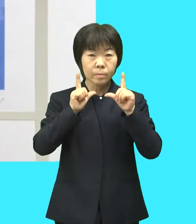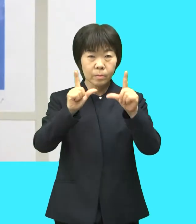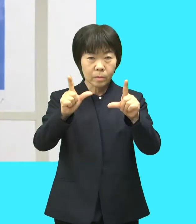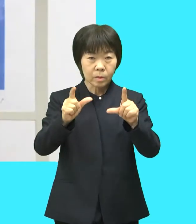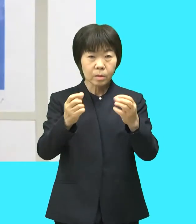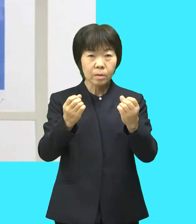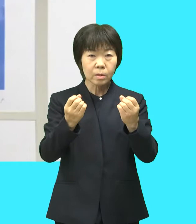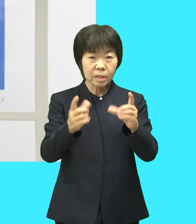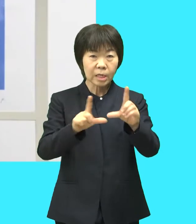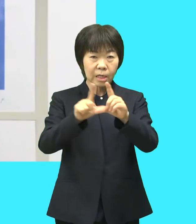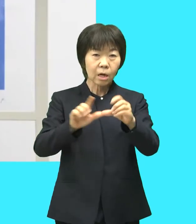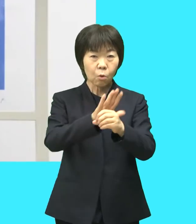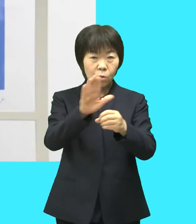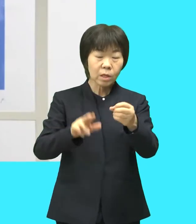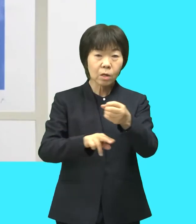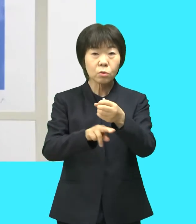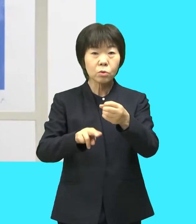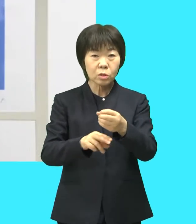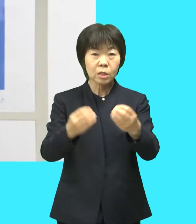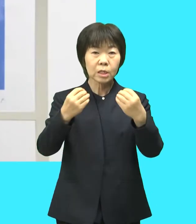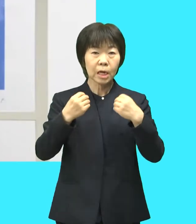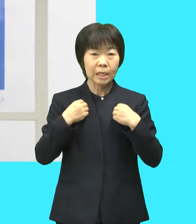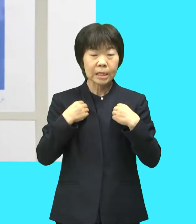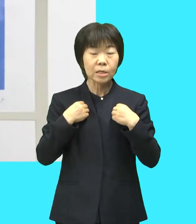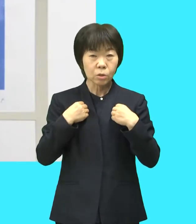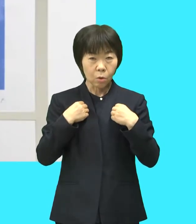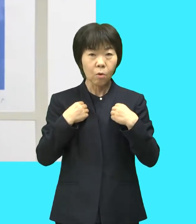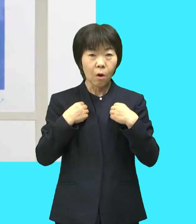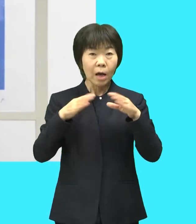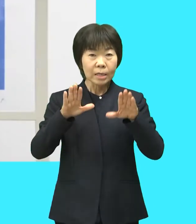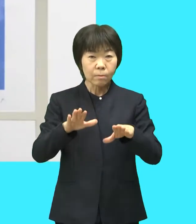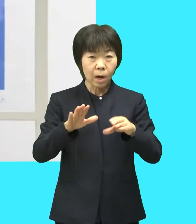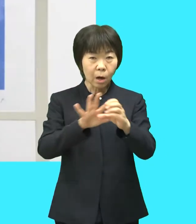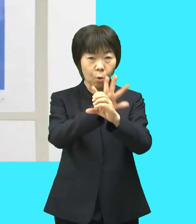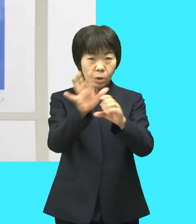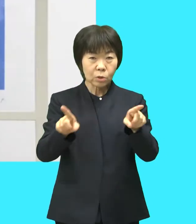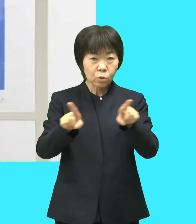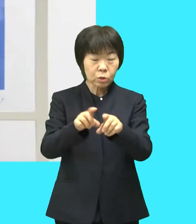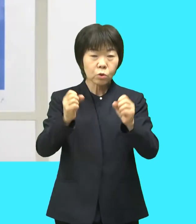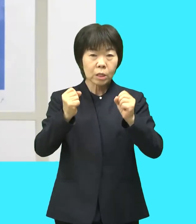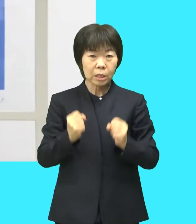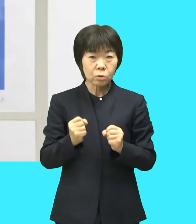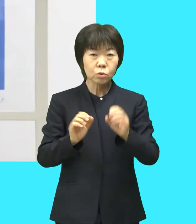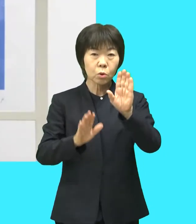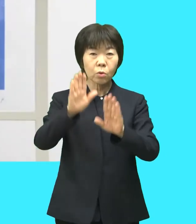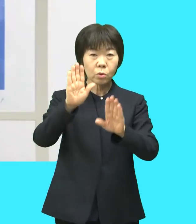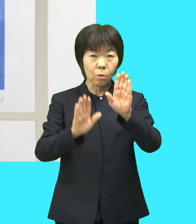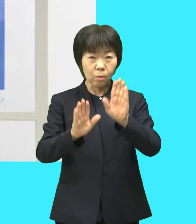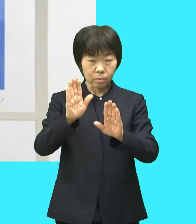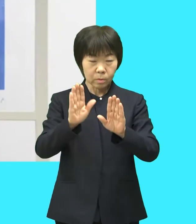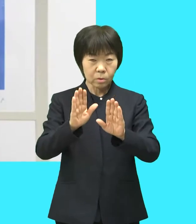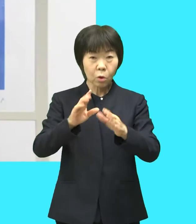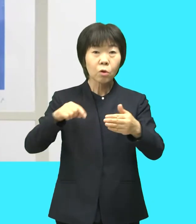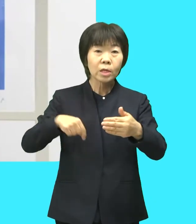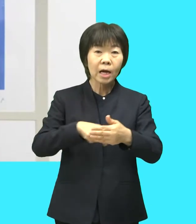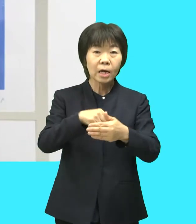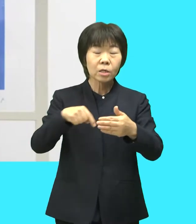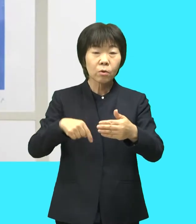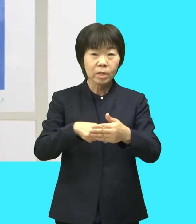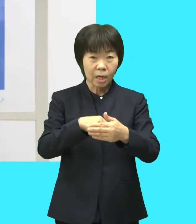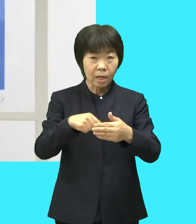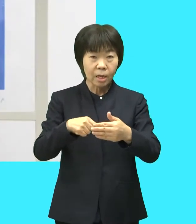はい、新型コロナウイルス感染症、今ウィズコロナという状況でありますが、その中